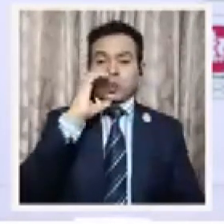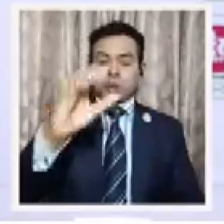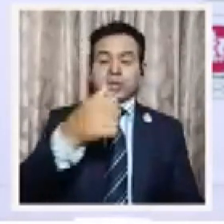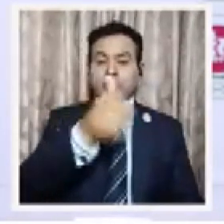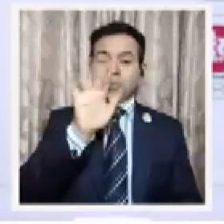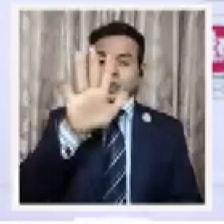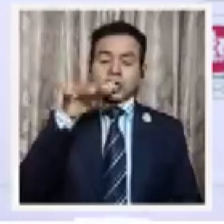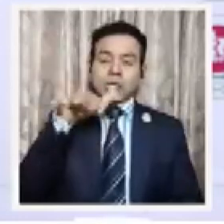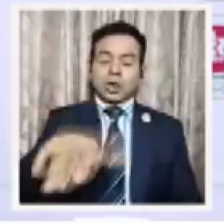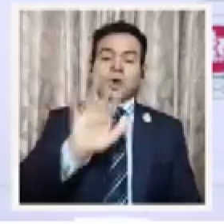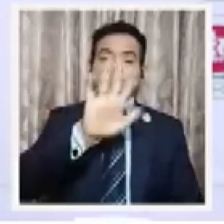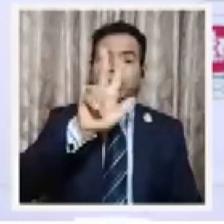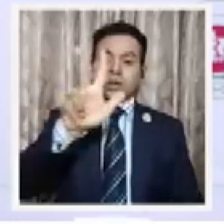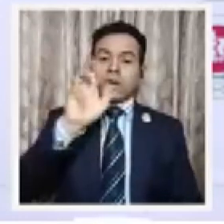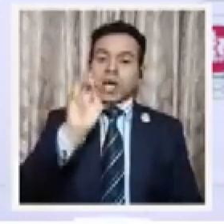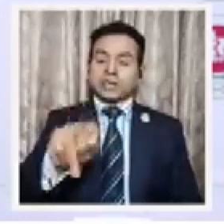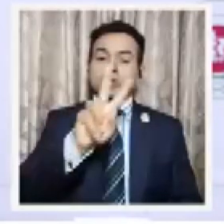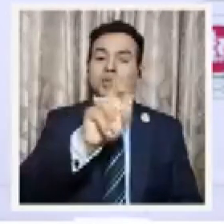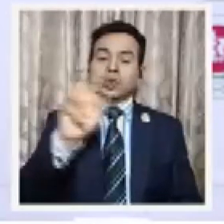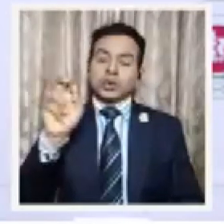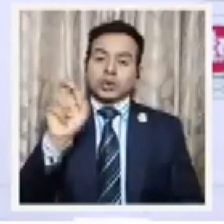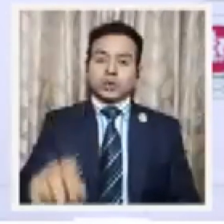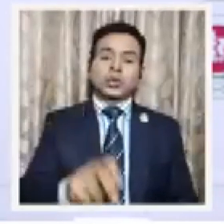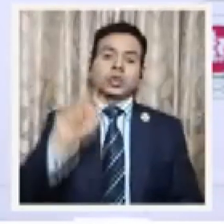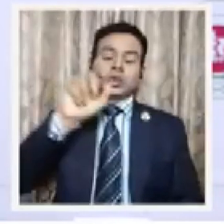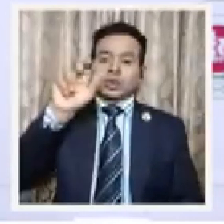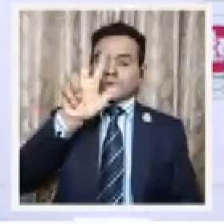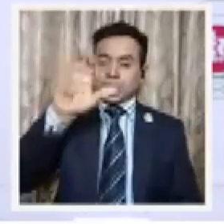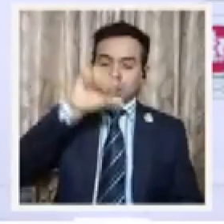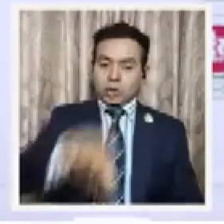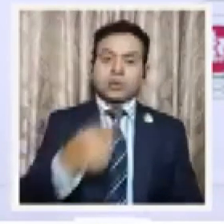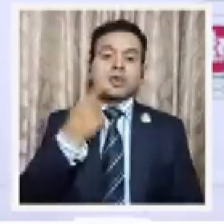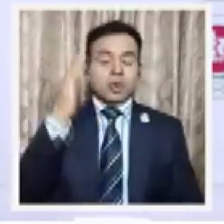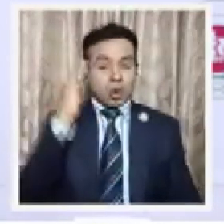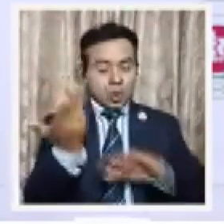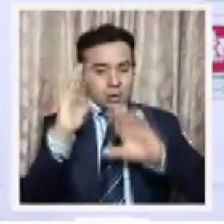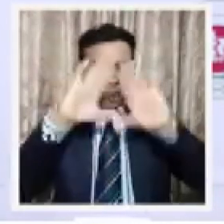2,15,127 জন এবং এ পর্যন্ত সারা বিশ্বে শনাক্ত হয়েছেন